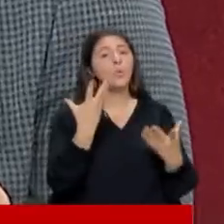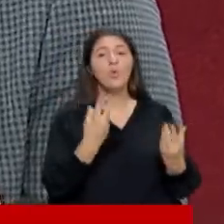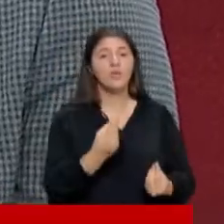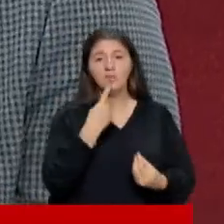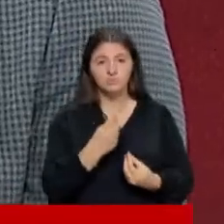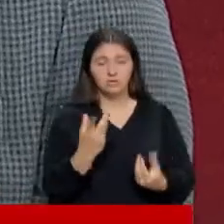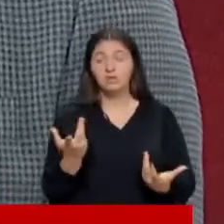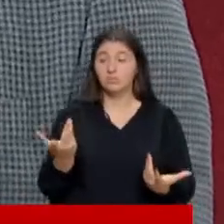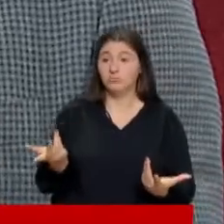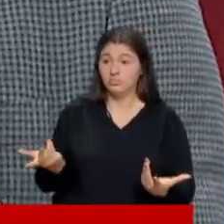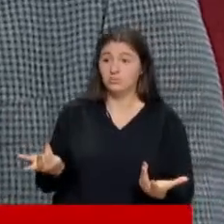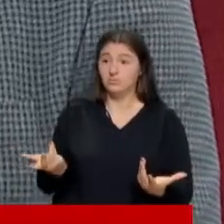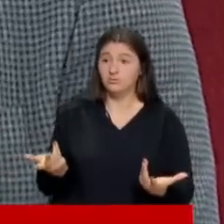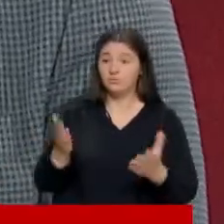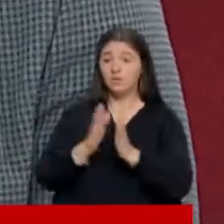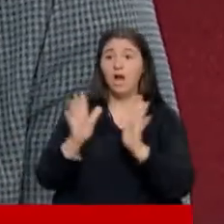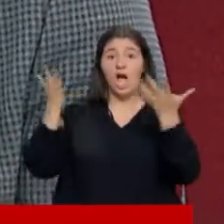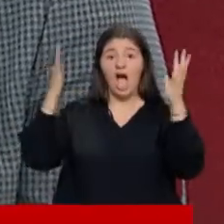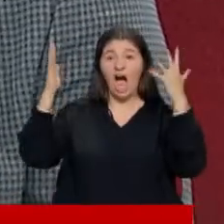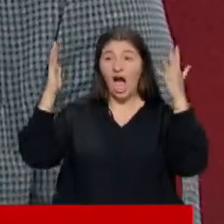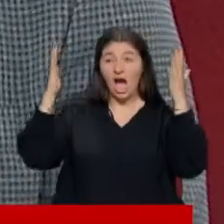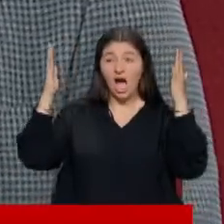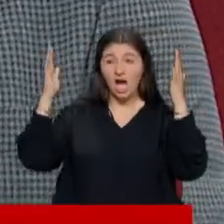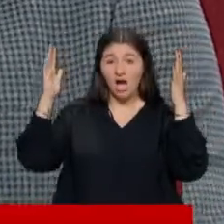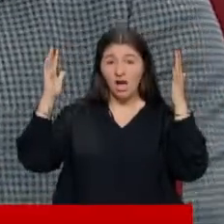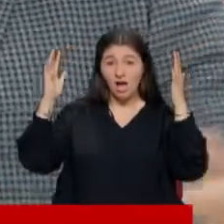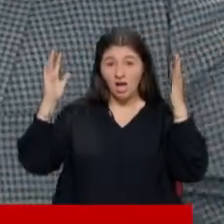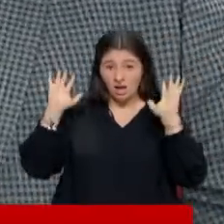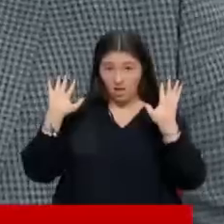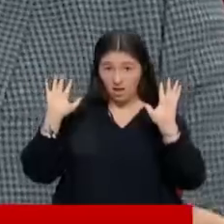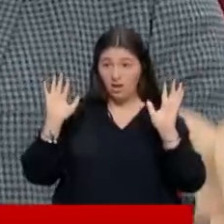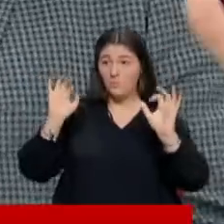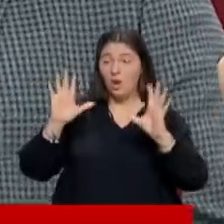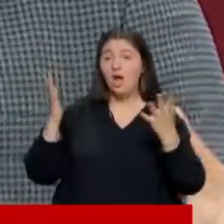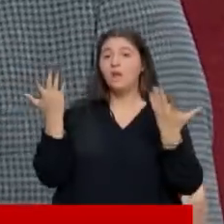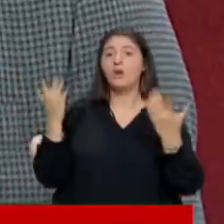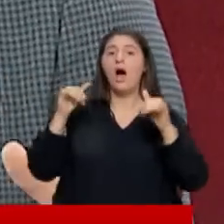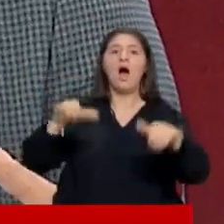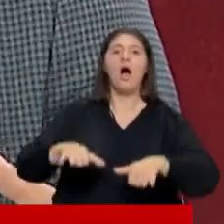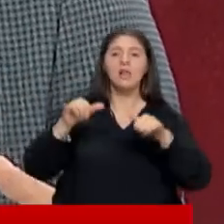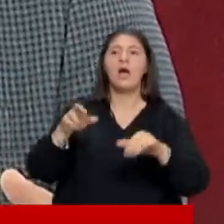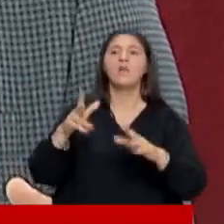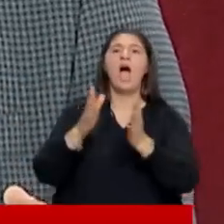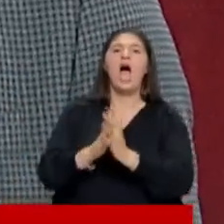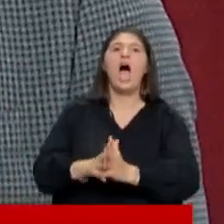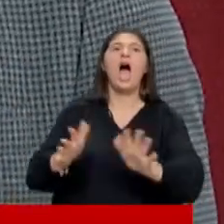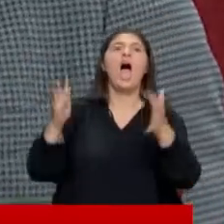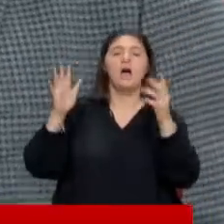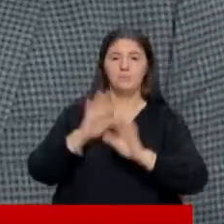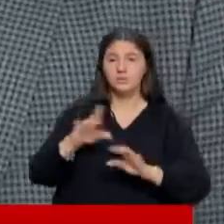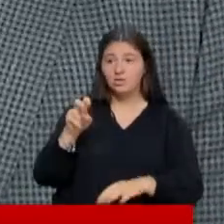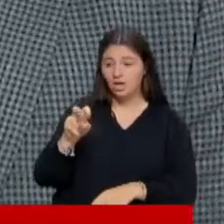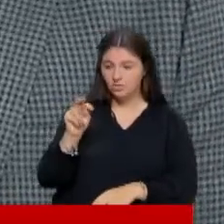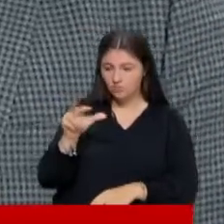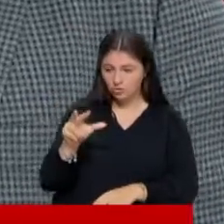yani alkışladılar değil mi Evet böyle neredeyse halay çekeceklerdi şimdi